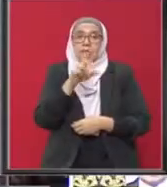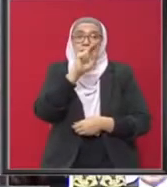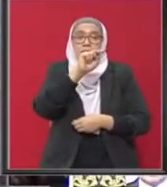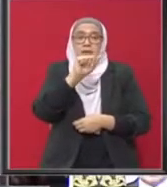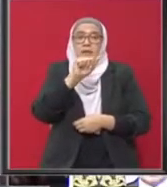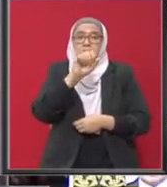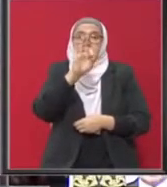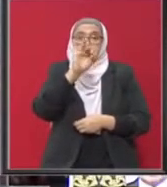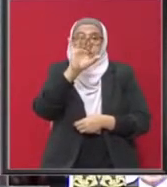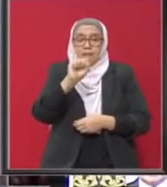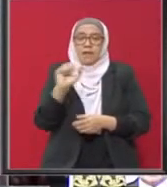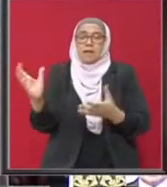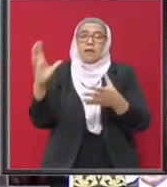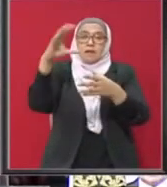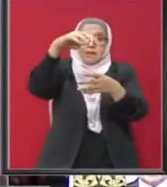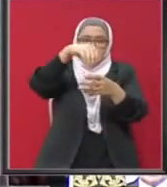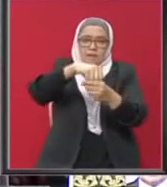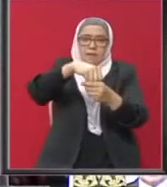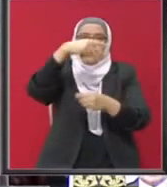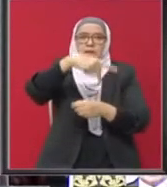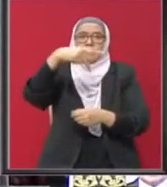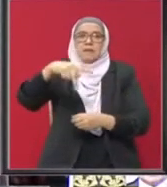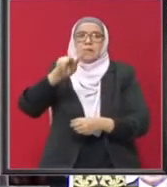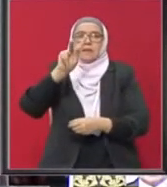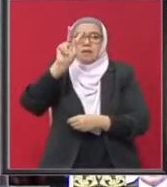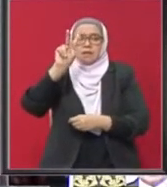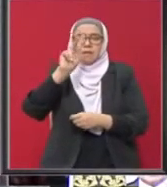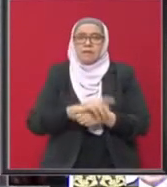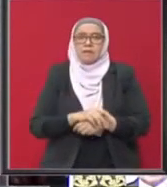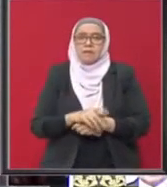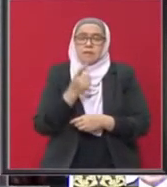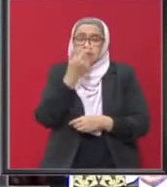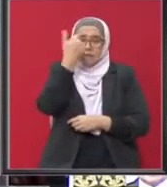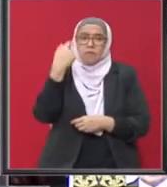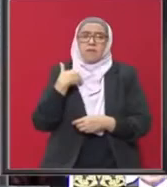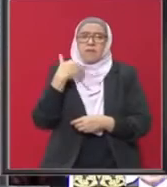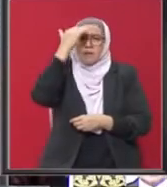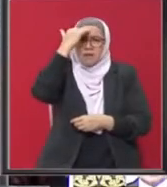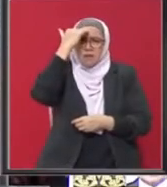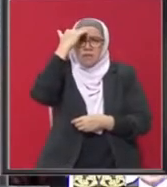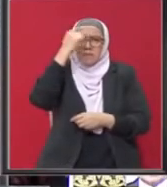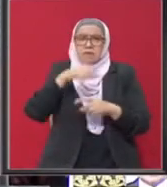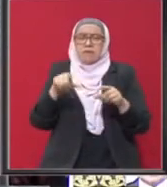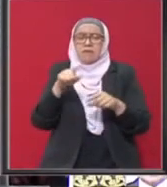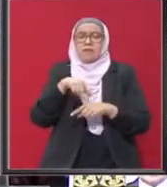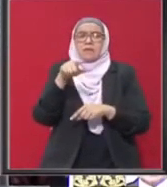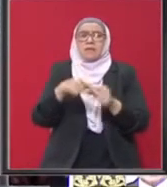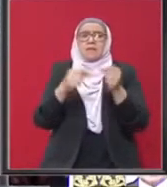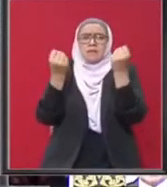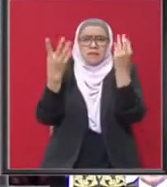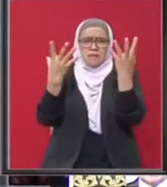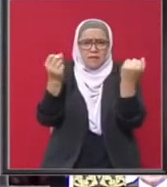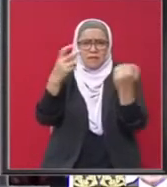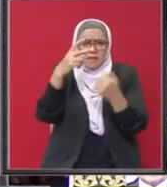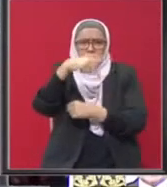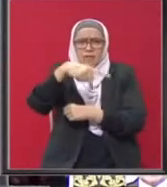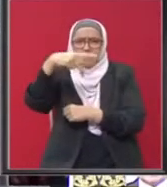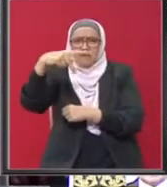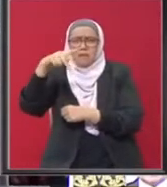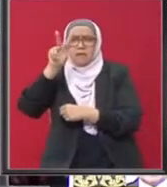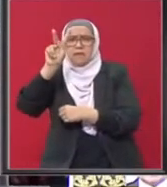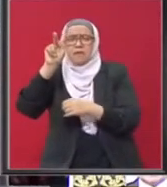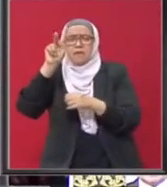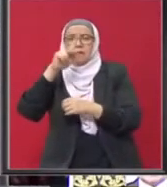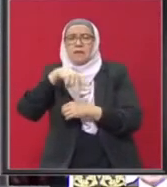f&a kita tahu banyak Pique yang ngambek kemampuan untuk menjadi agen baru di bawah